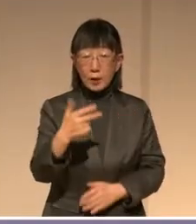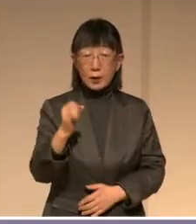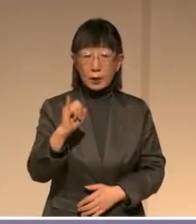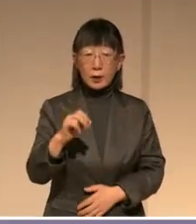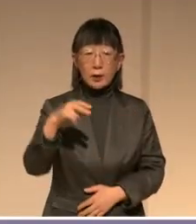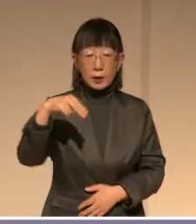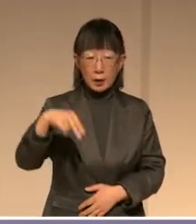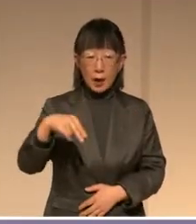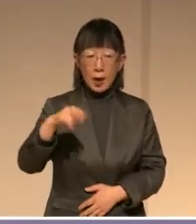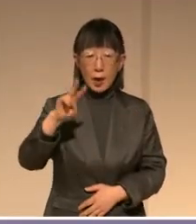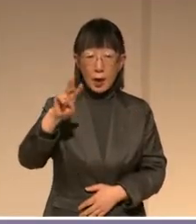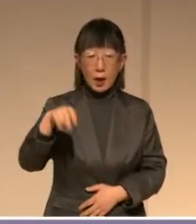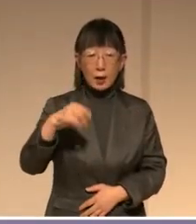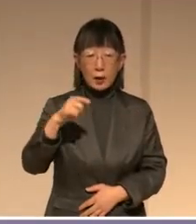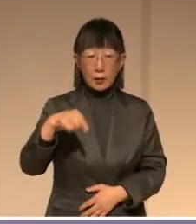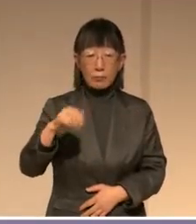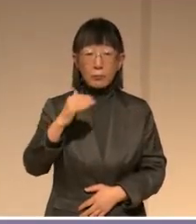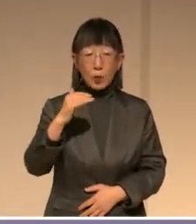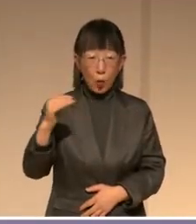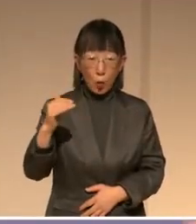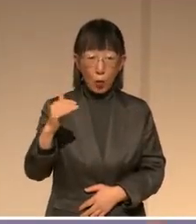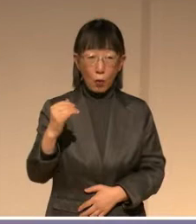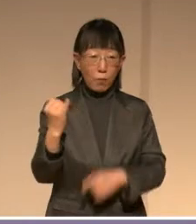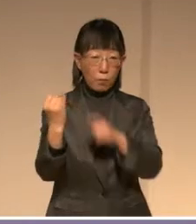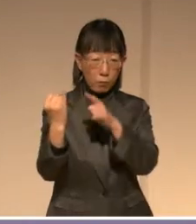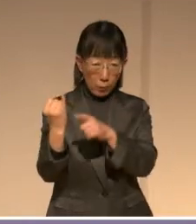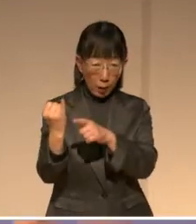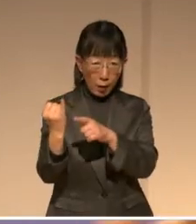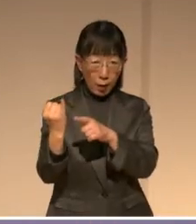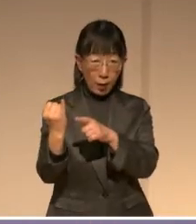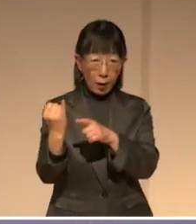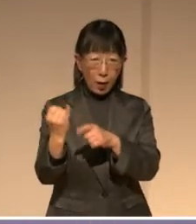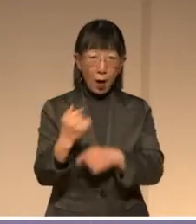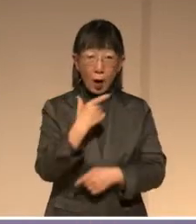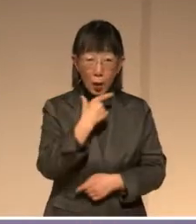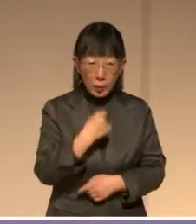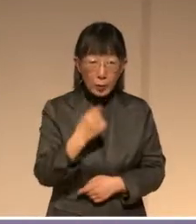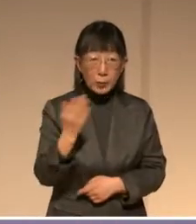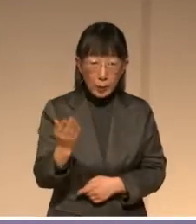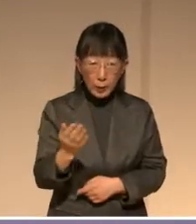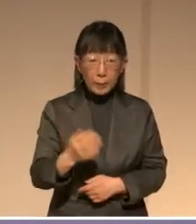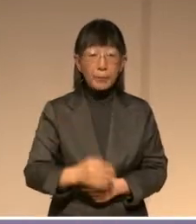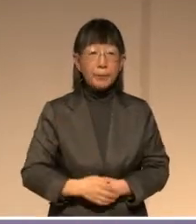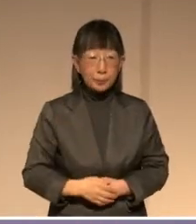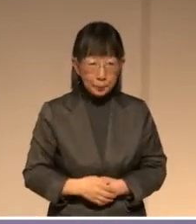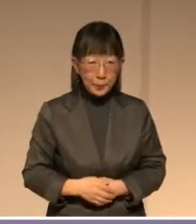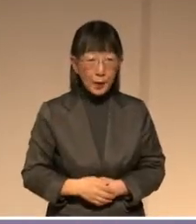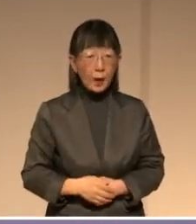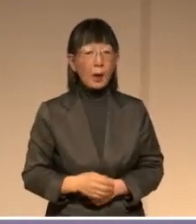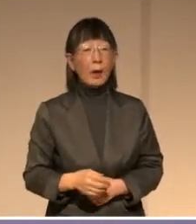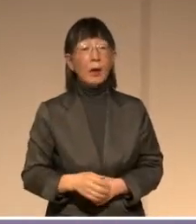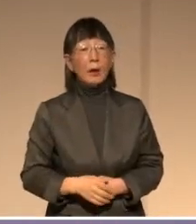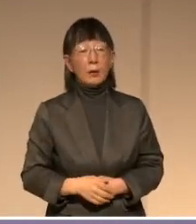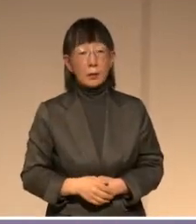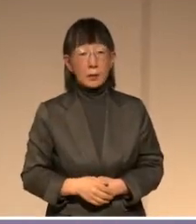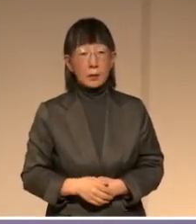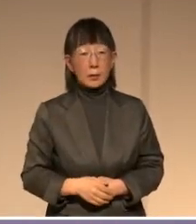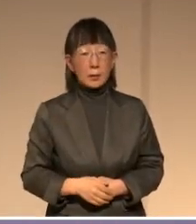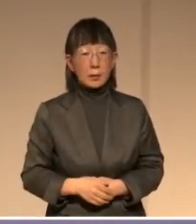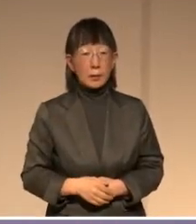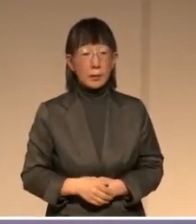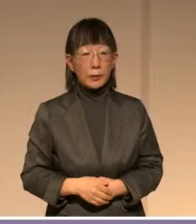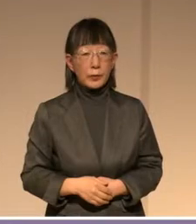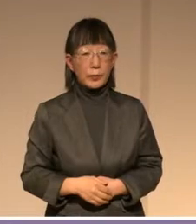パラリンピックの閉会式の演出でも入られてたんですけどりんごさんが低林檎さんの曲